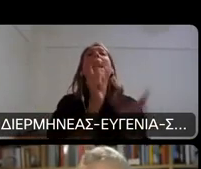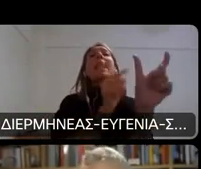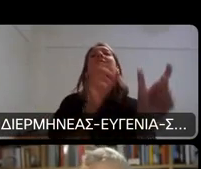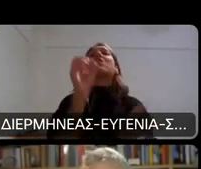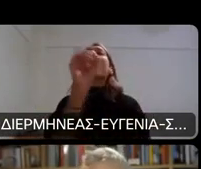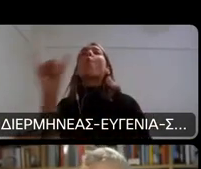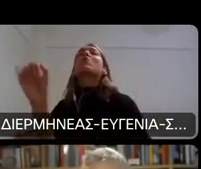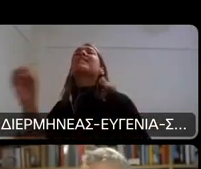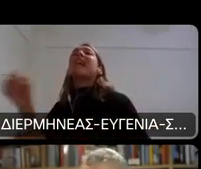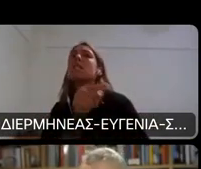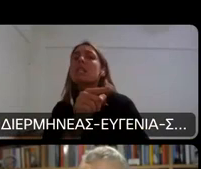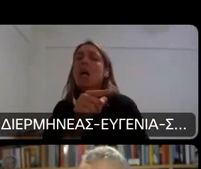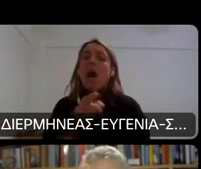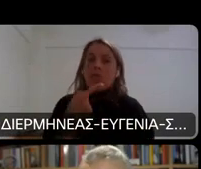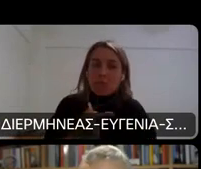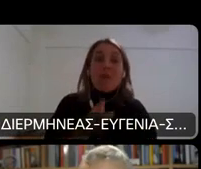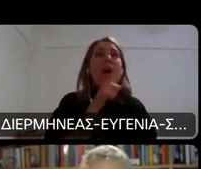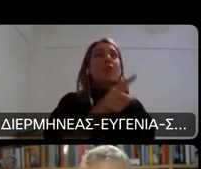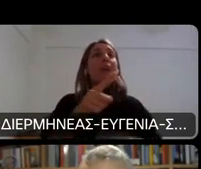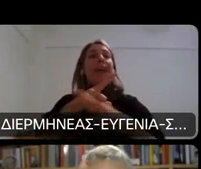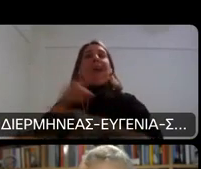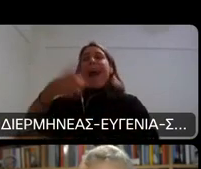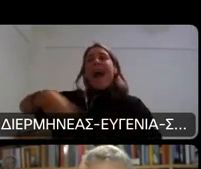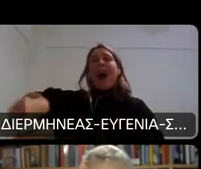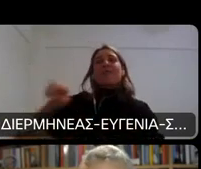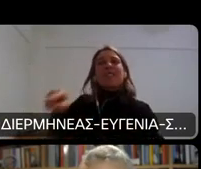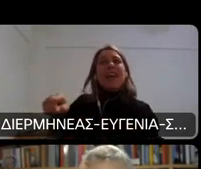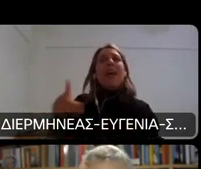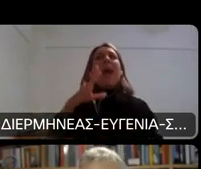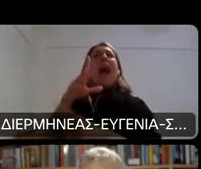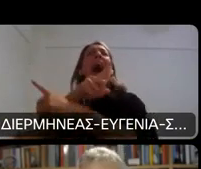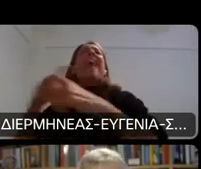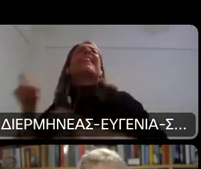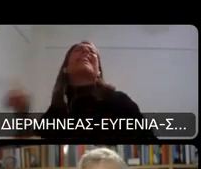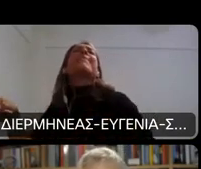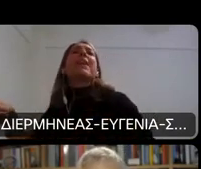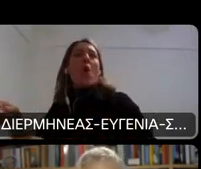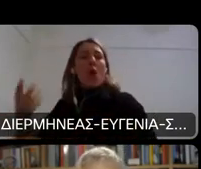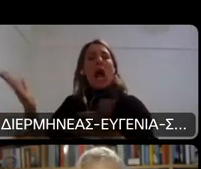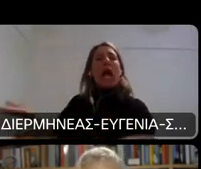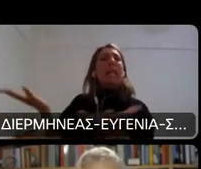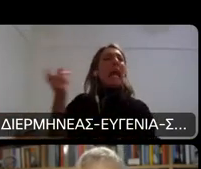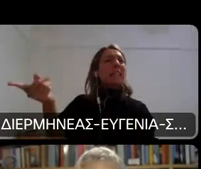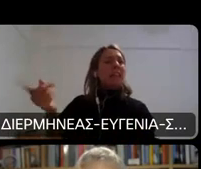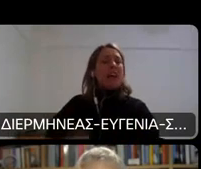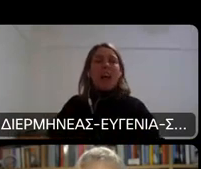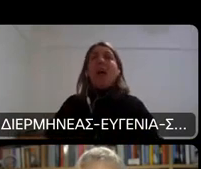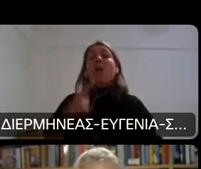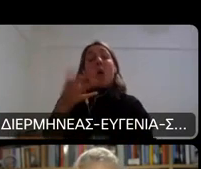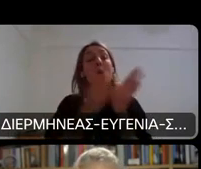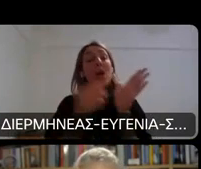σε ουσιαστικοποιήσεις δηλαδή, με αντικείμενο τους μετανάστες και τους πρόσφυγες. Δίνω ένα σχετικό παράδειγμα, όπου